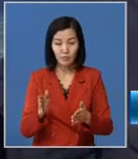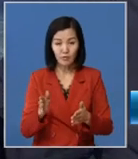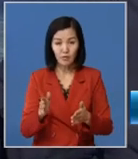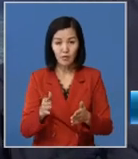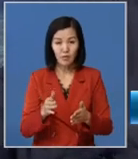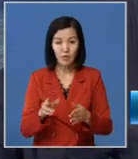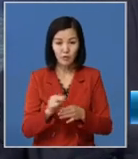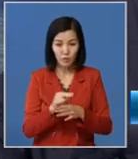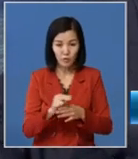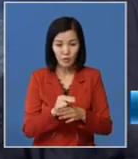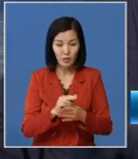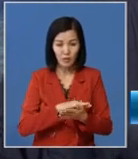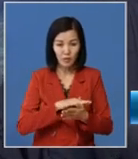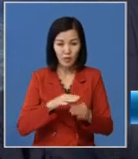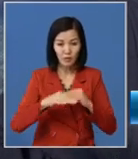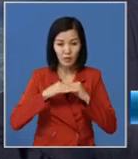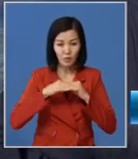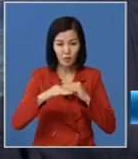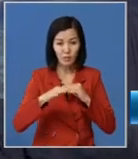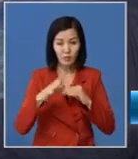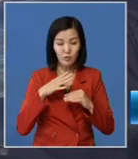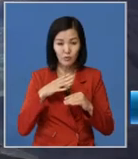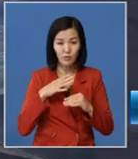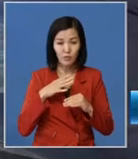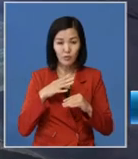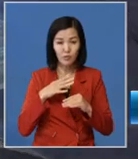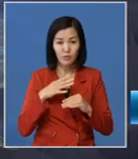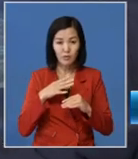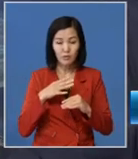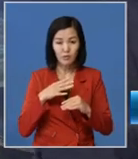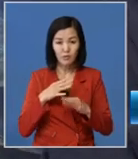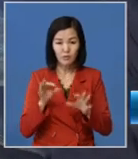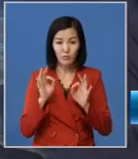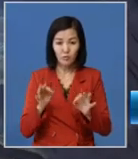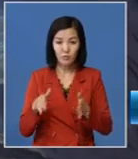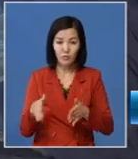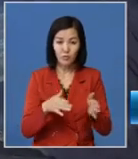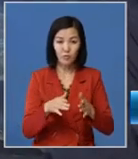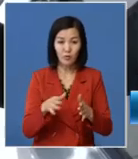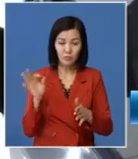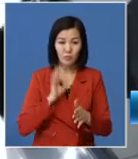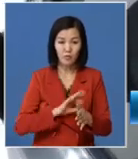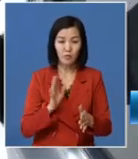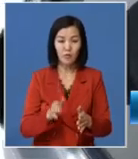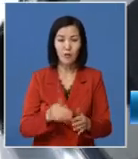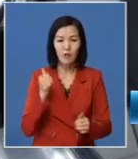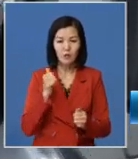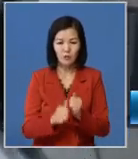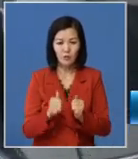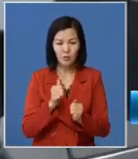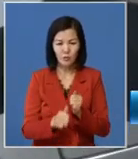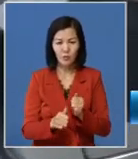бір ходовкан бұзатын жолға жүретін орнына лучше мына жолмен жүрген сол дұрыс дейді. Күнде жүріп жатқан